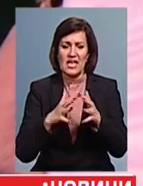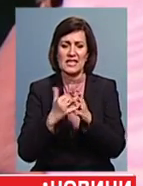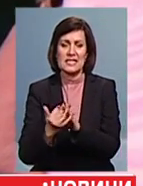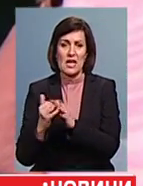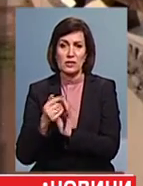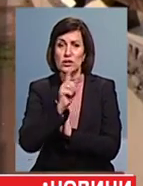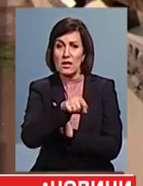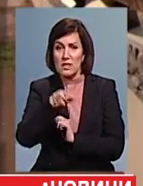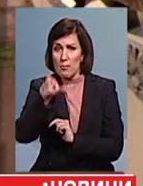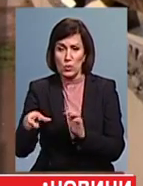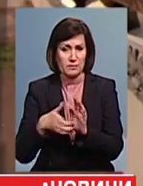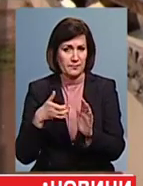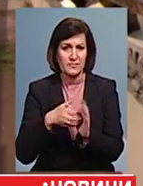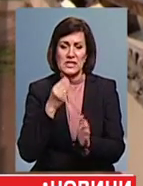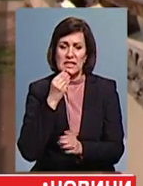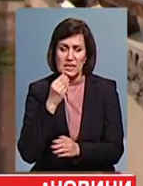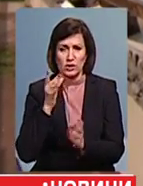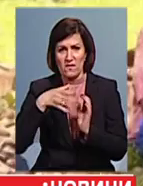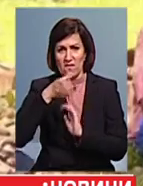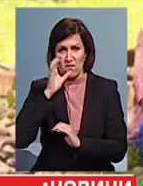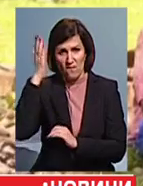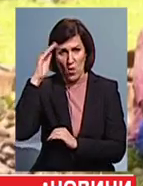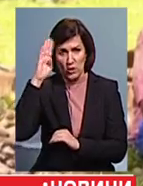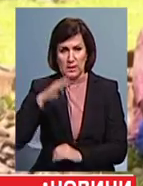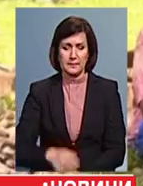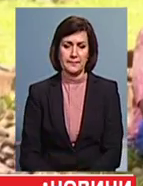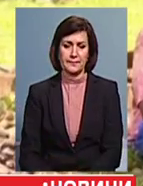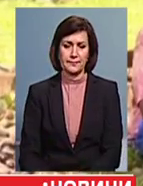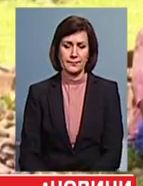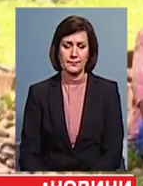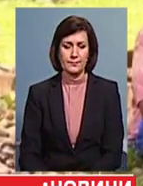Фіджі. Там людям бракує їжі та питної води. Андрій Городиський, новини на Першому.